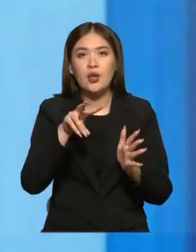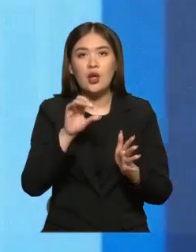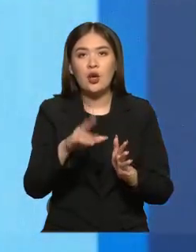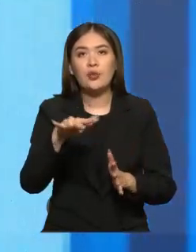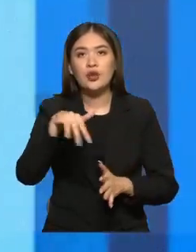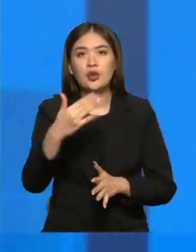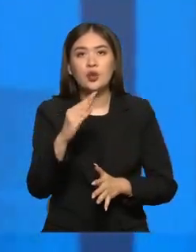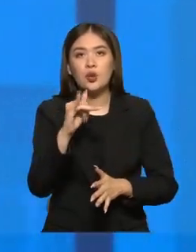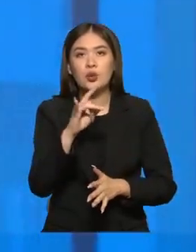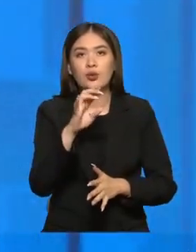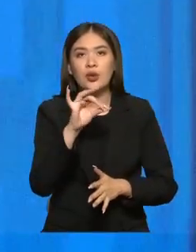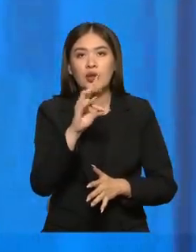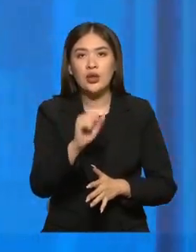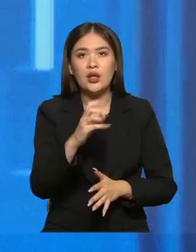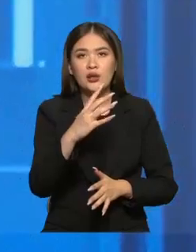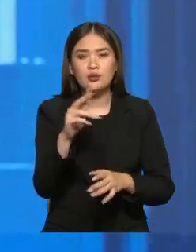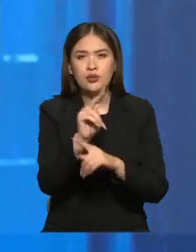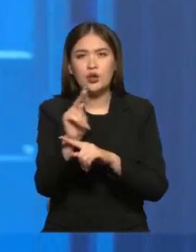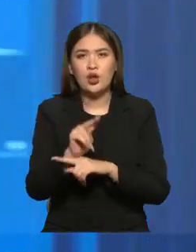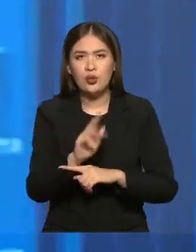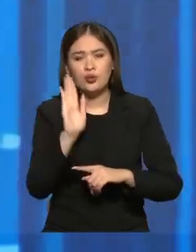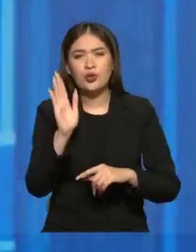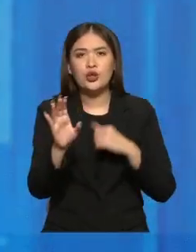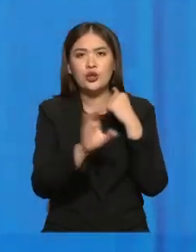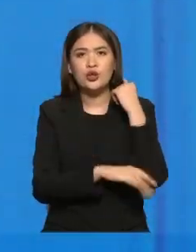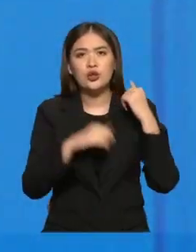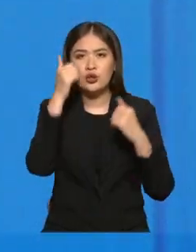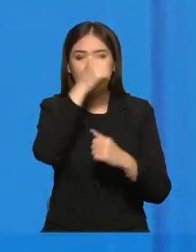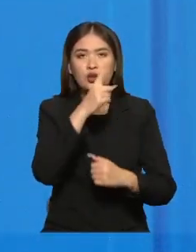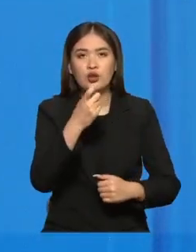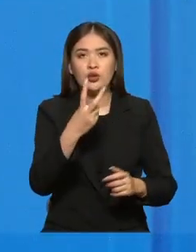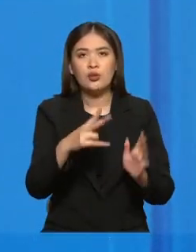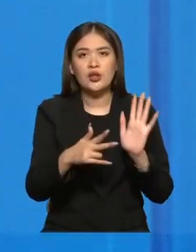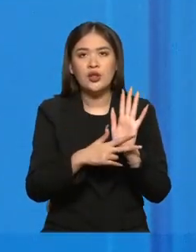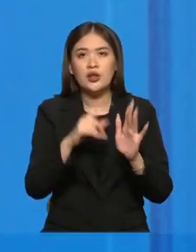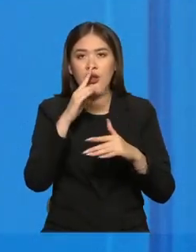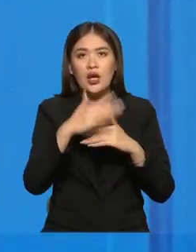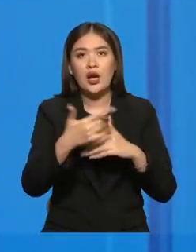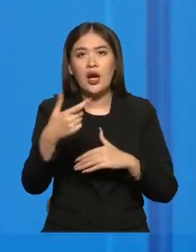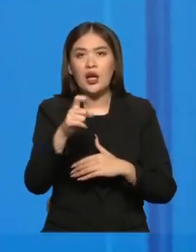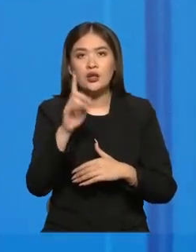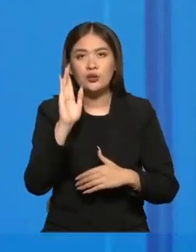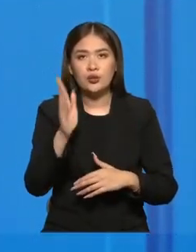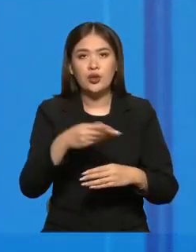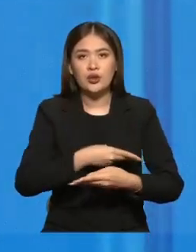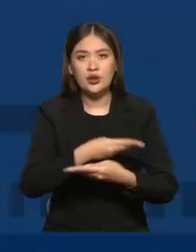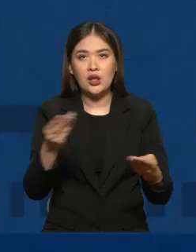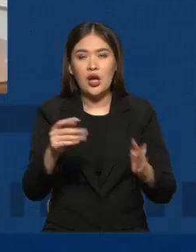45 турбина күрделі жөдеуден өтеді. Жыл соңына дейін 128 елді мекенге газ кіріп, халықтың көгілдір отымен